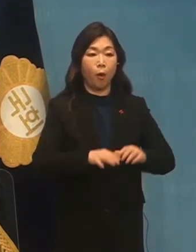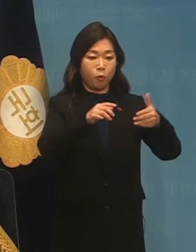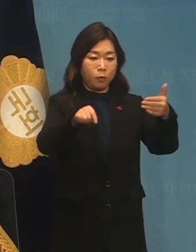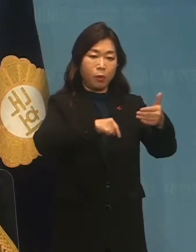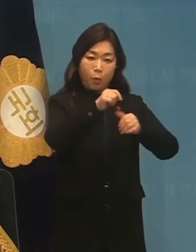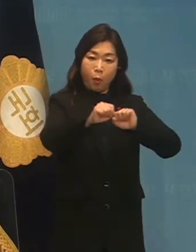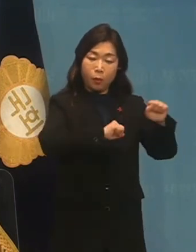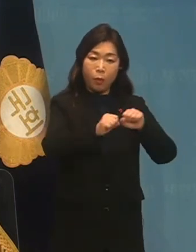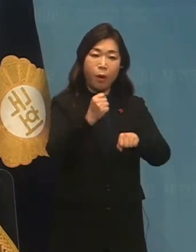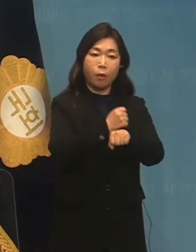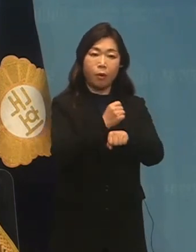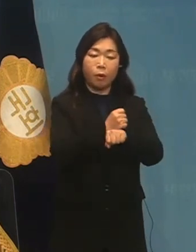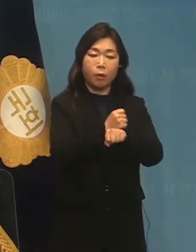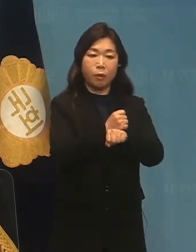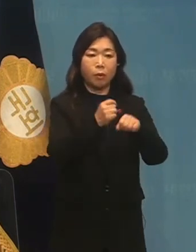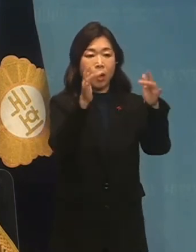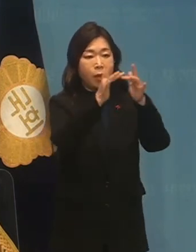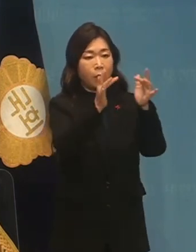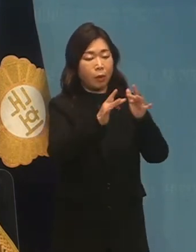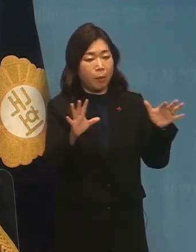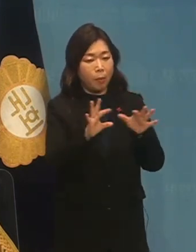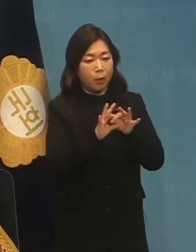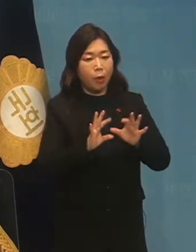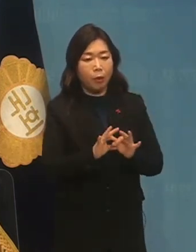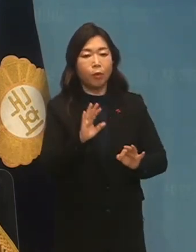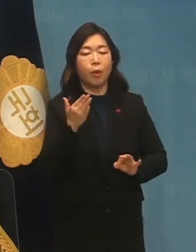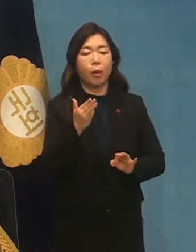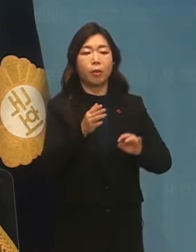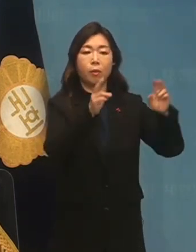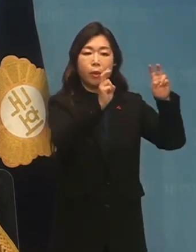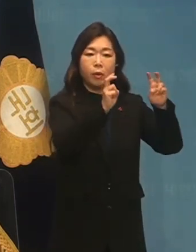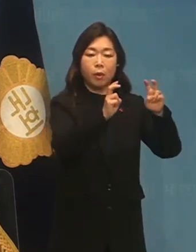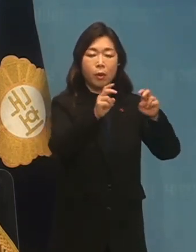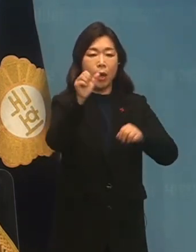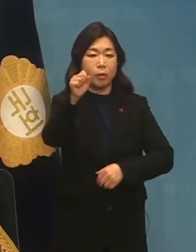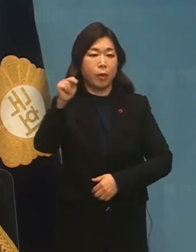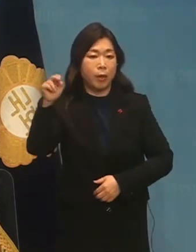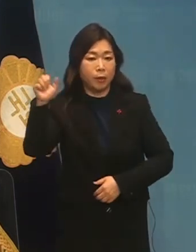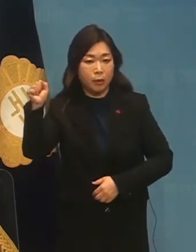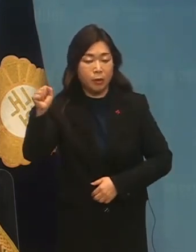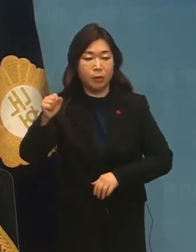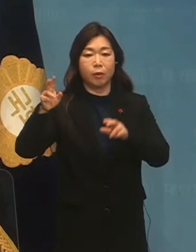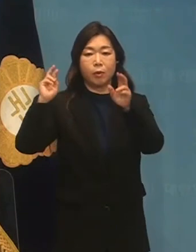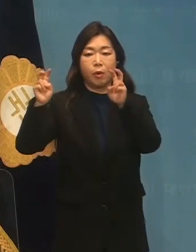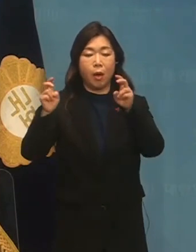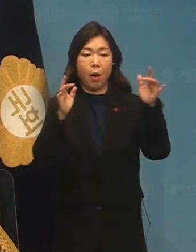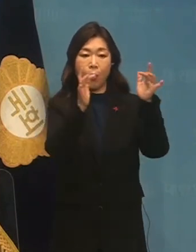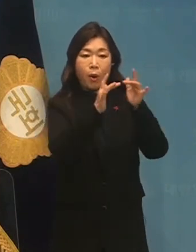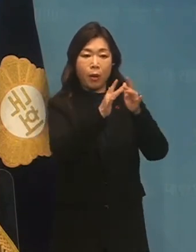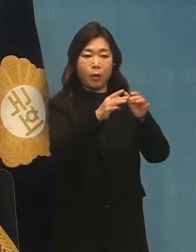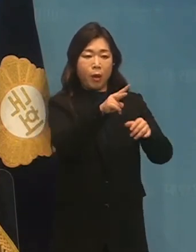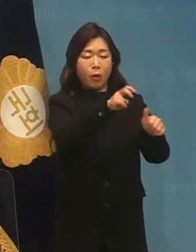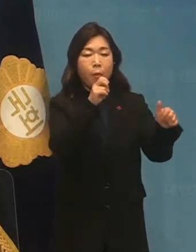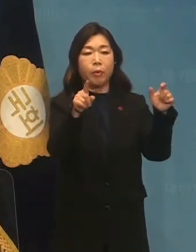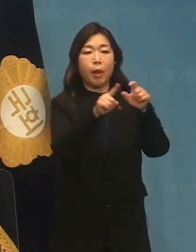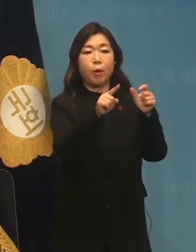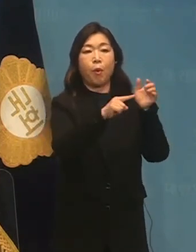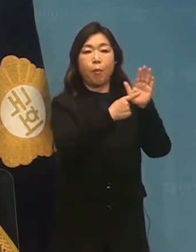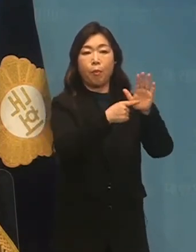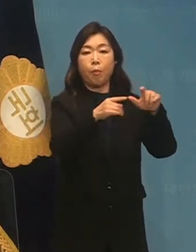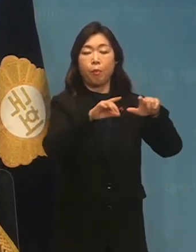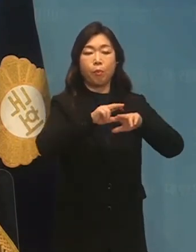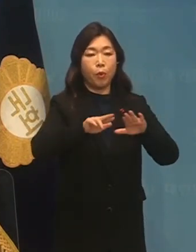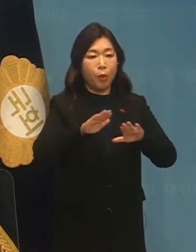국내에서 활동하는 플랫폼 서비스 기업 및 소셜미디어 기업이 온라인 혐오 표현 대응